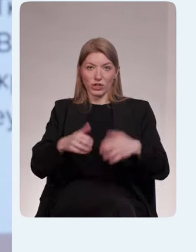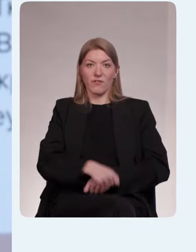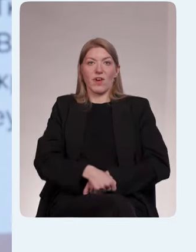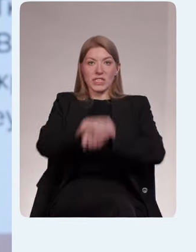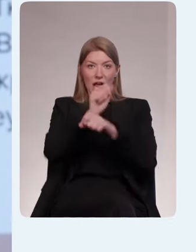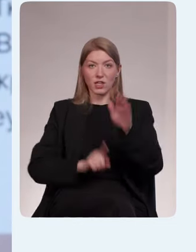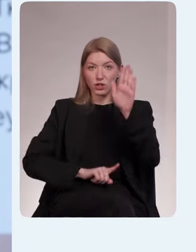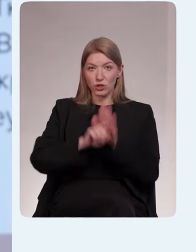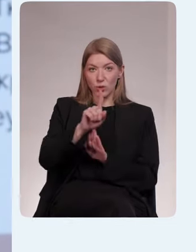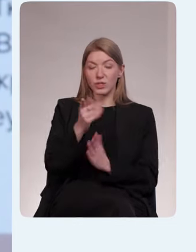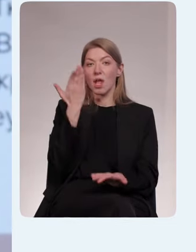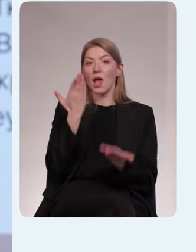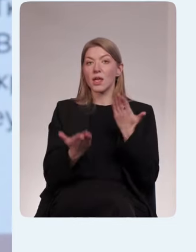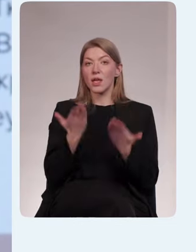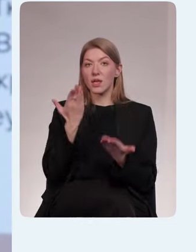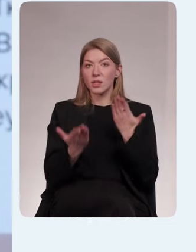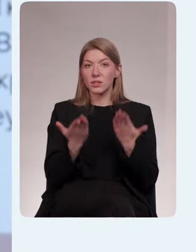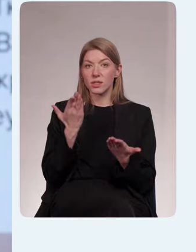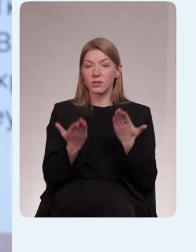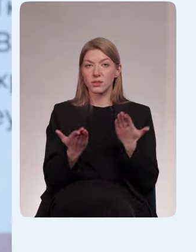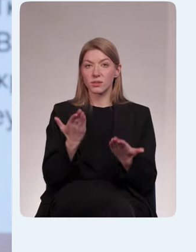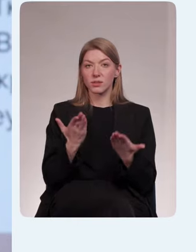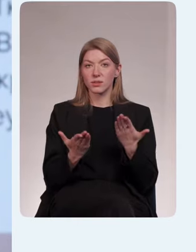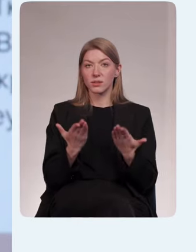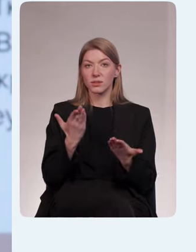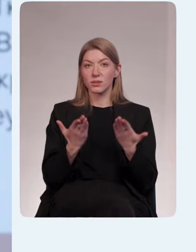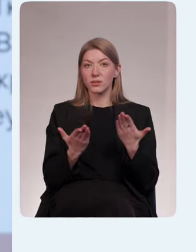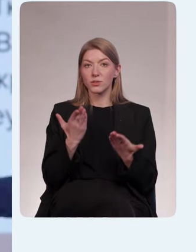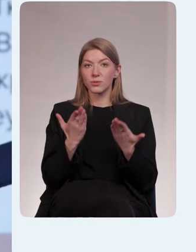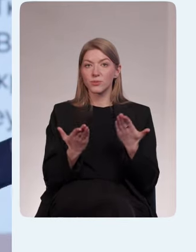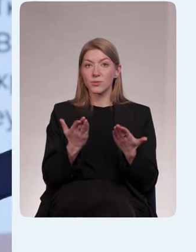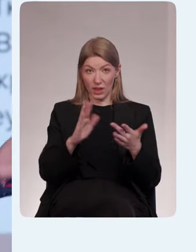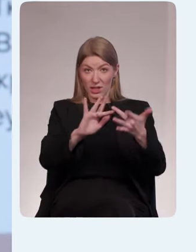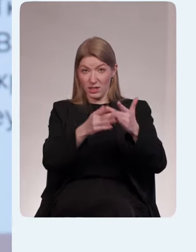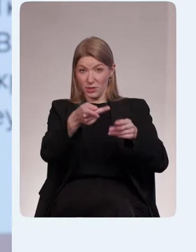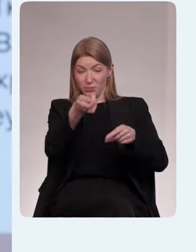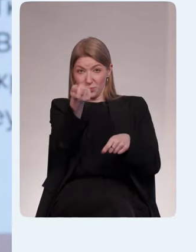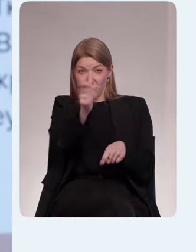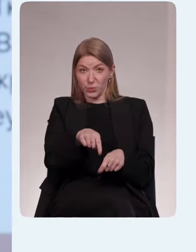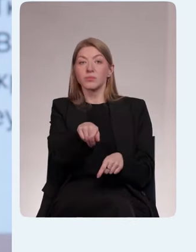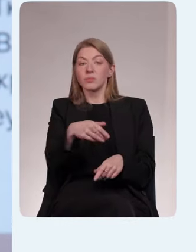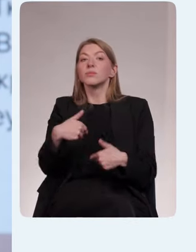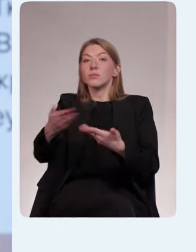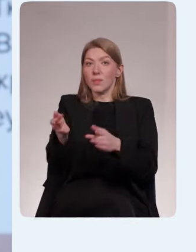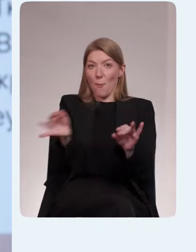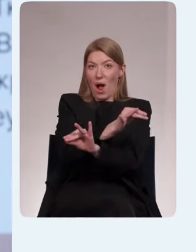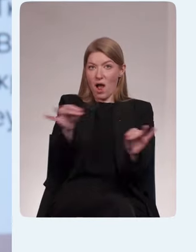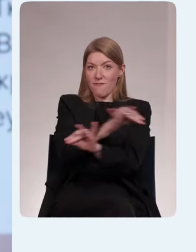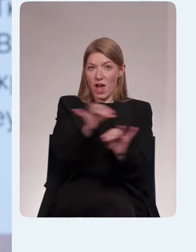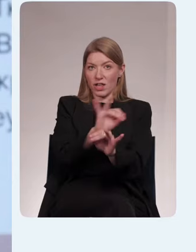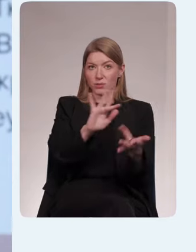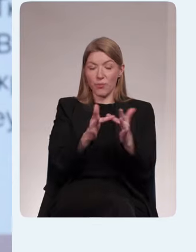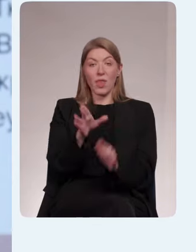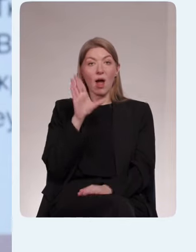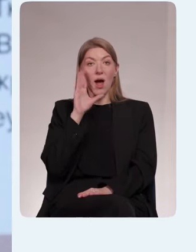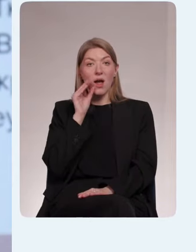началось. Если интернет не работает, он говорит: сейчас сидишь, иди поговори с ним. А конец секса